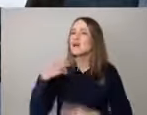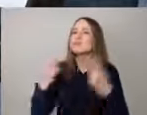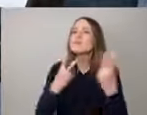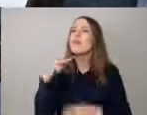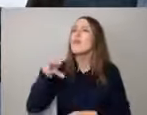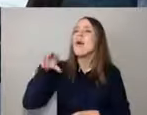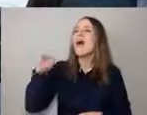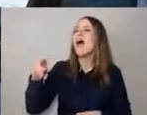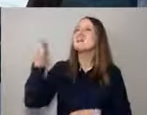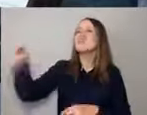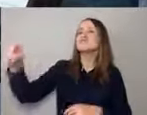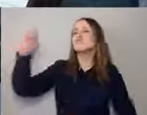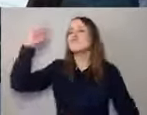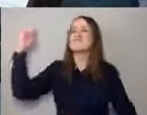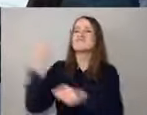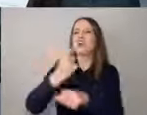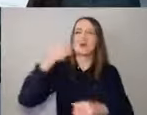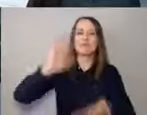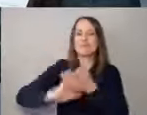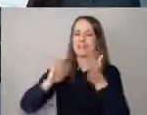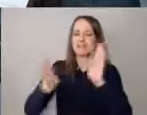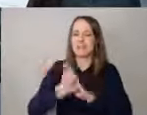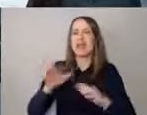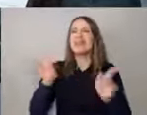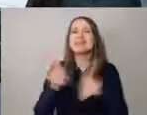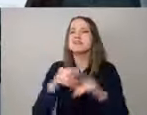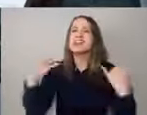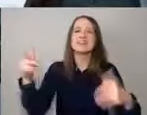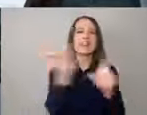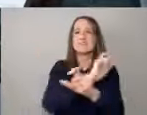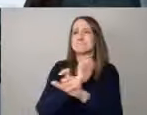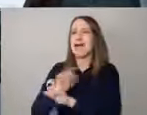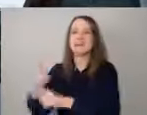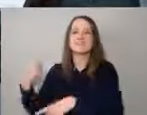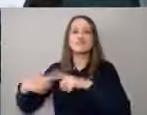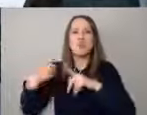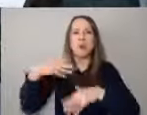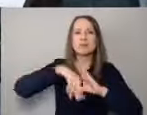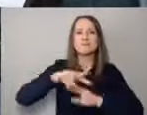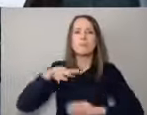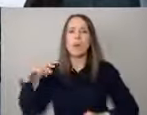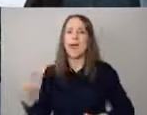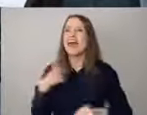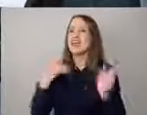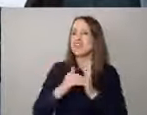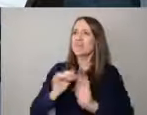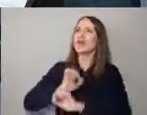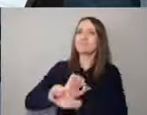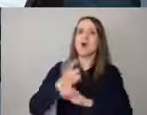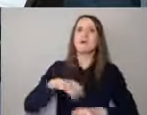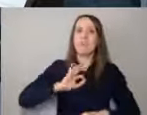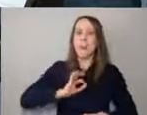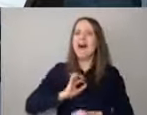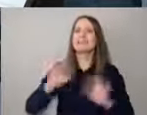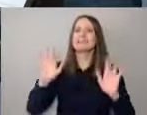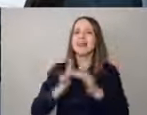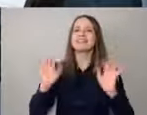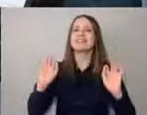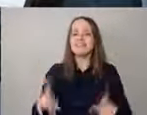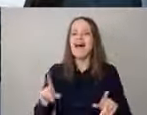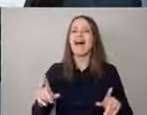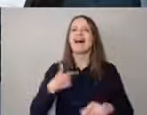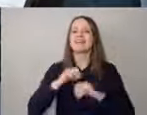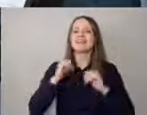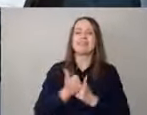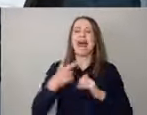wroga i wśród innych państw członkowskich wrogów. Trzeba być stanowczym, stanowczo bronić racji stanu, ale budować koalicję. Nie można się